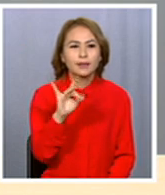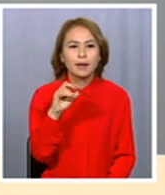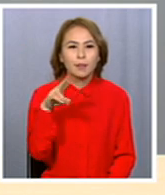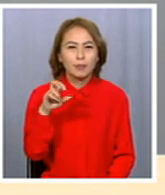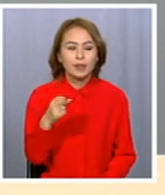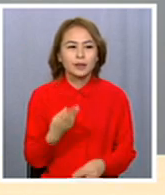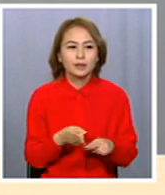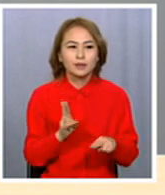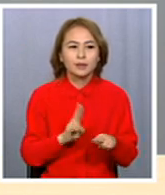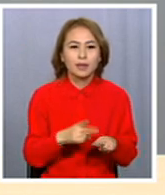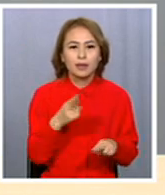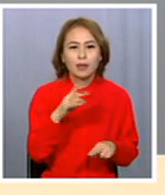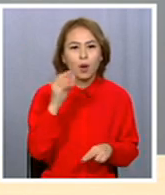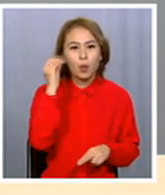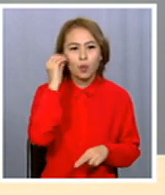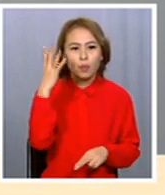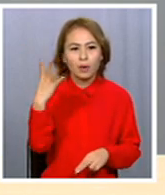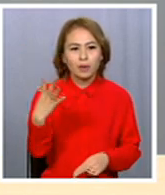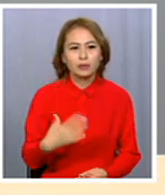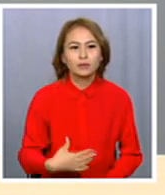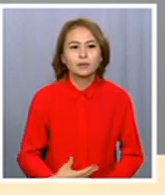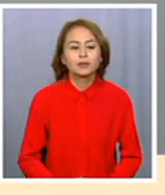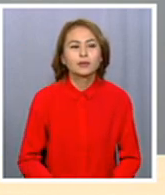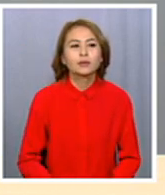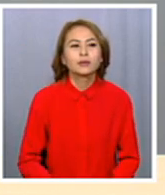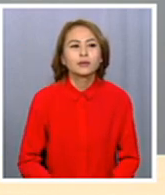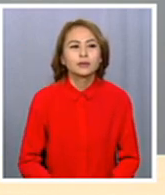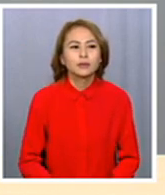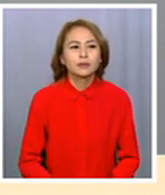каша для ума. Молодцы!